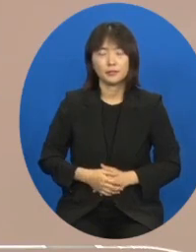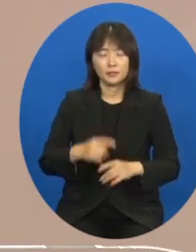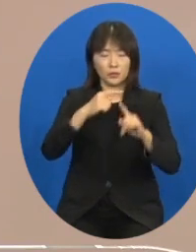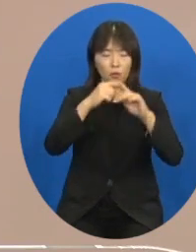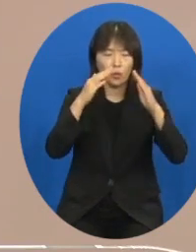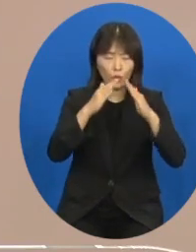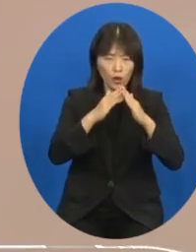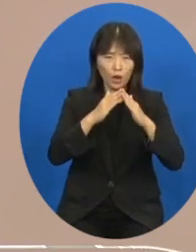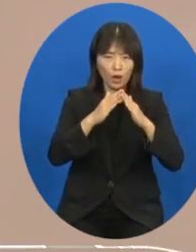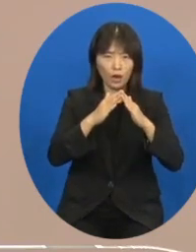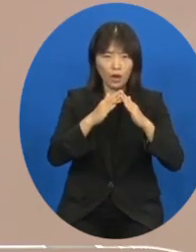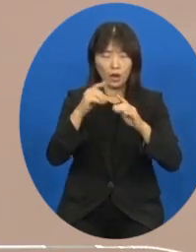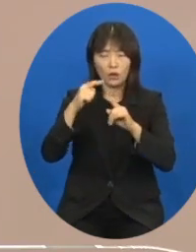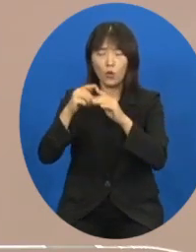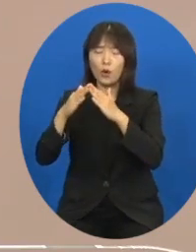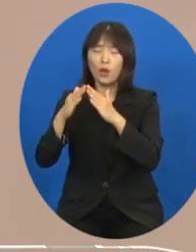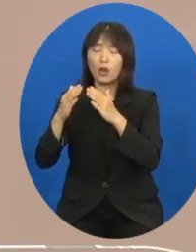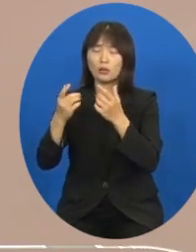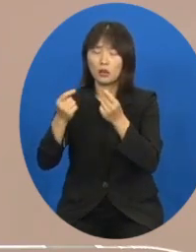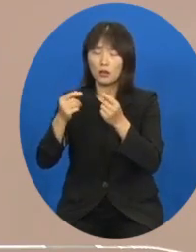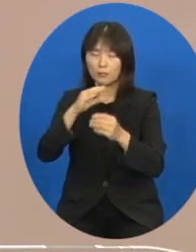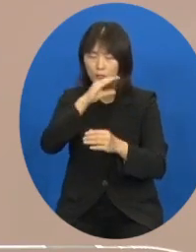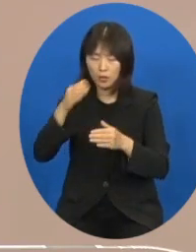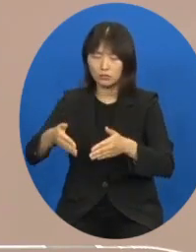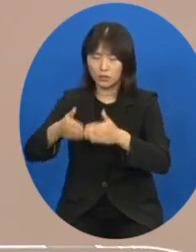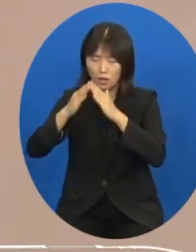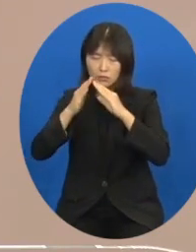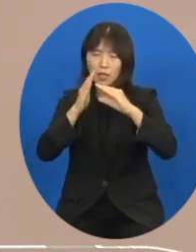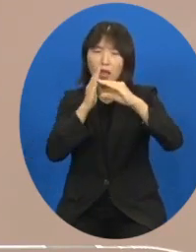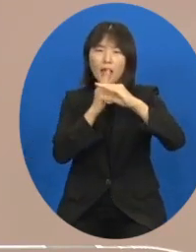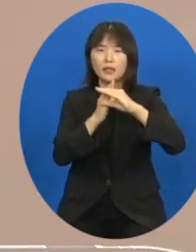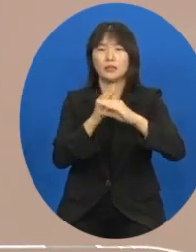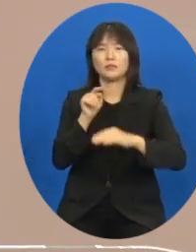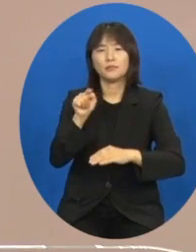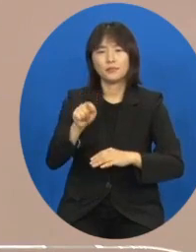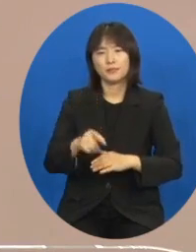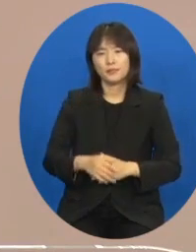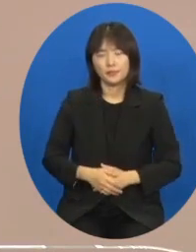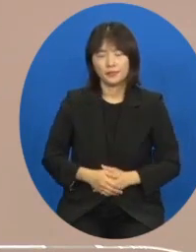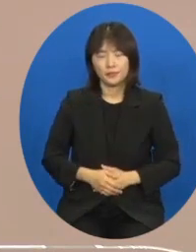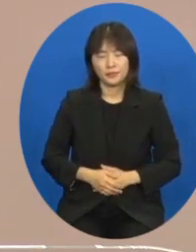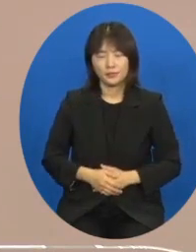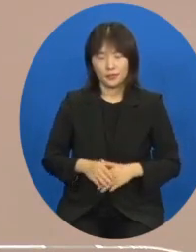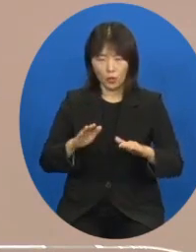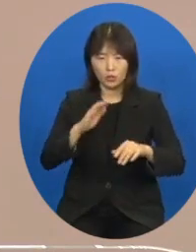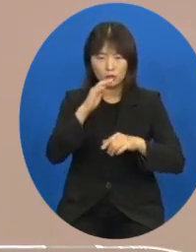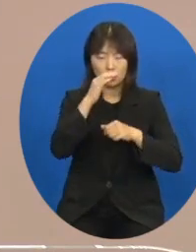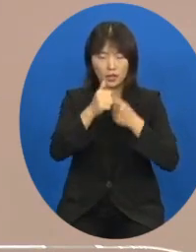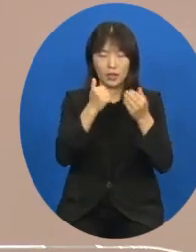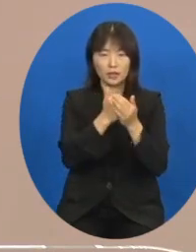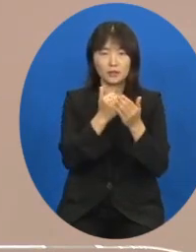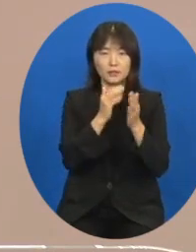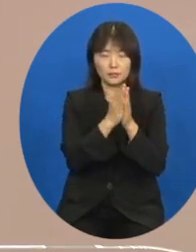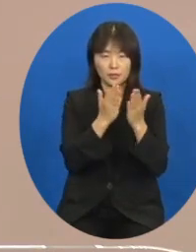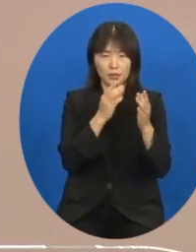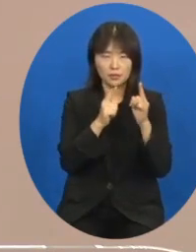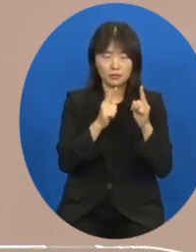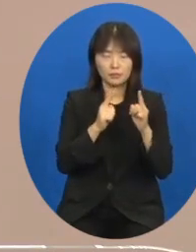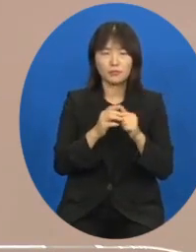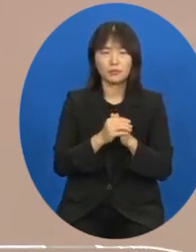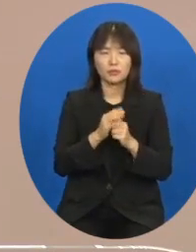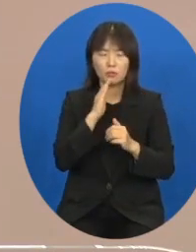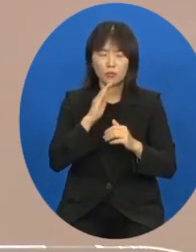교회를 교회되게 바로 세우는 사실 핵심은 바로 거기에 있어요. 오늘 말씀은 참 두렵기도